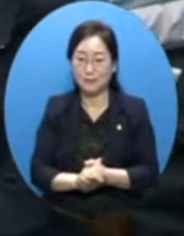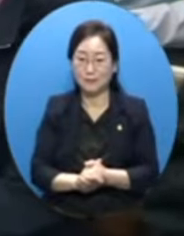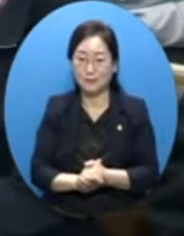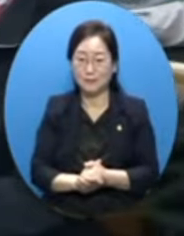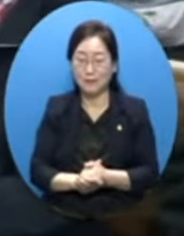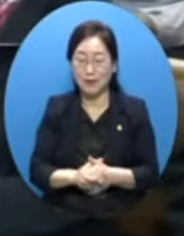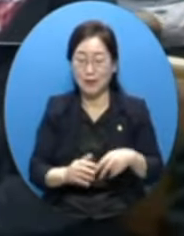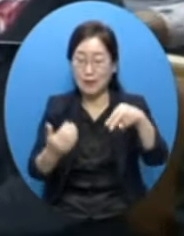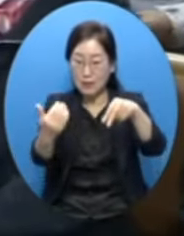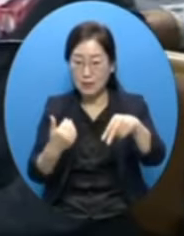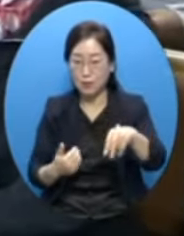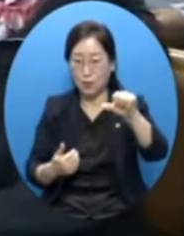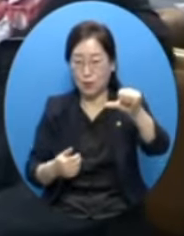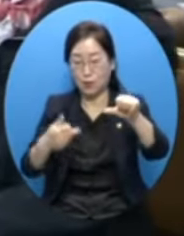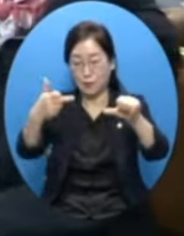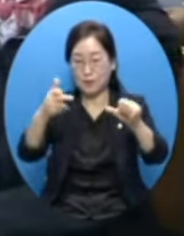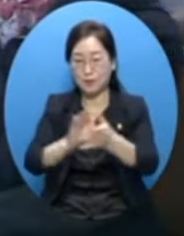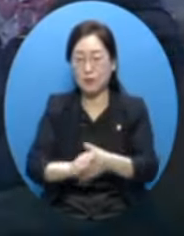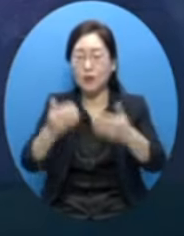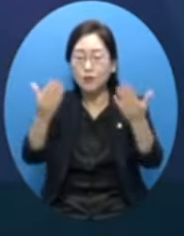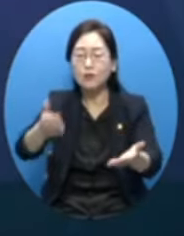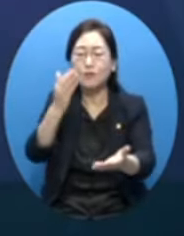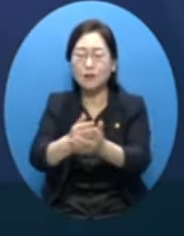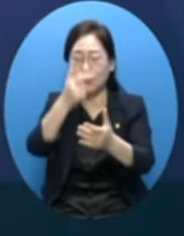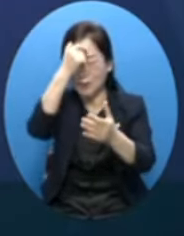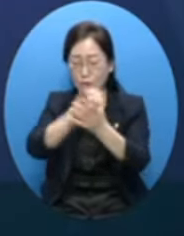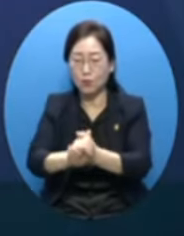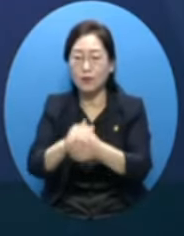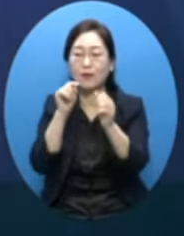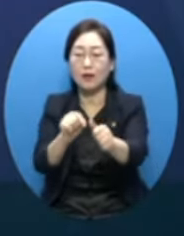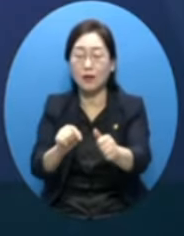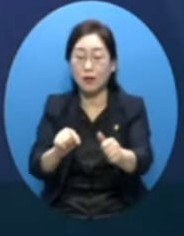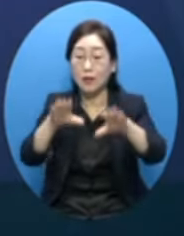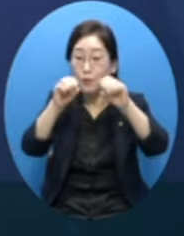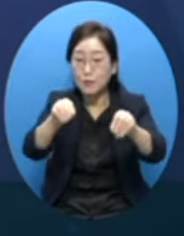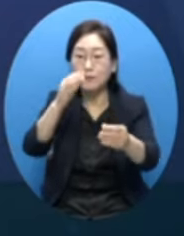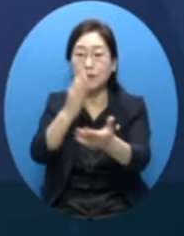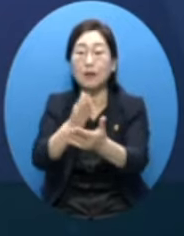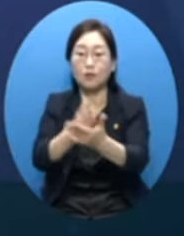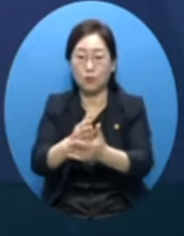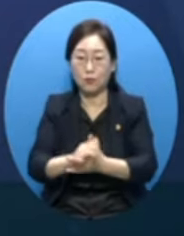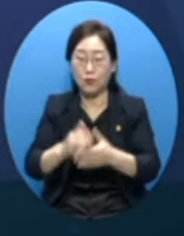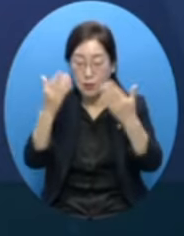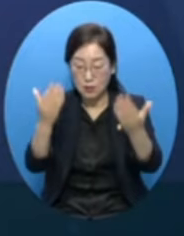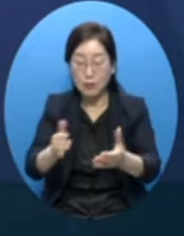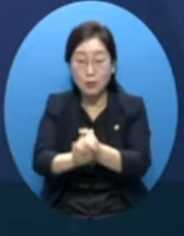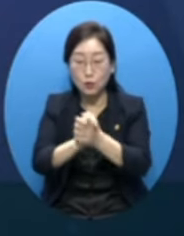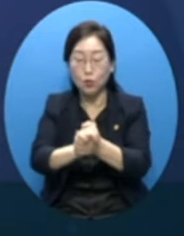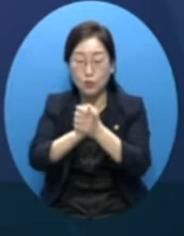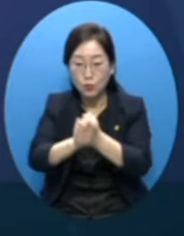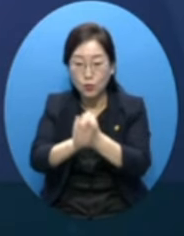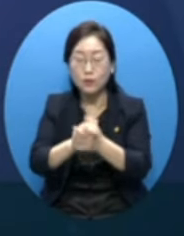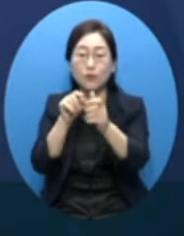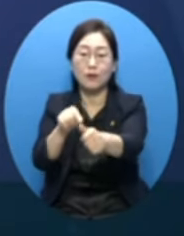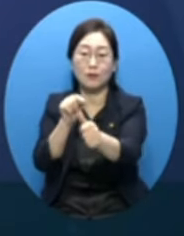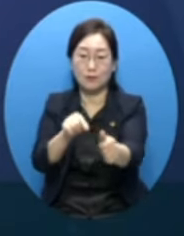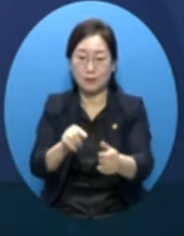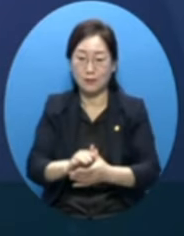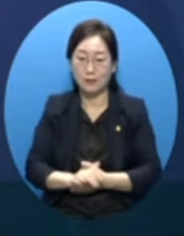대살가전서 5장 10절을 말씀합니다. 쉬지 말고 기도하라, 멈추지 말고 기도하라, 기도하라, 기도하라, 기도하라.